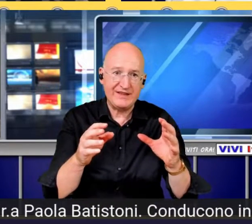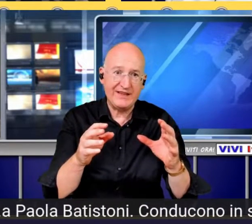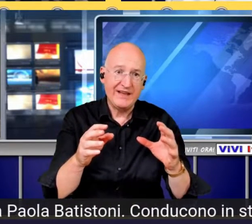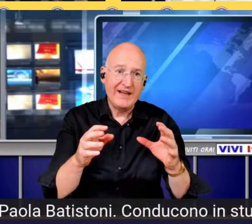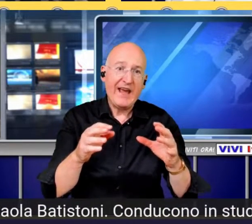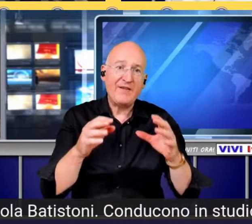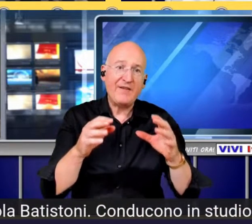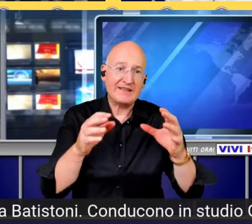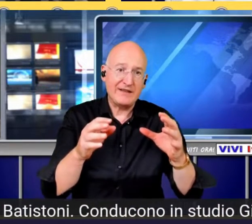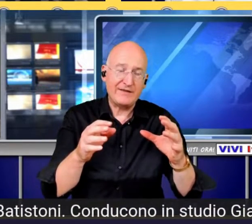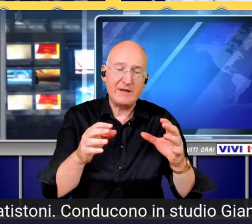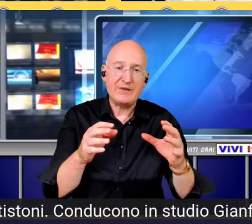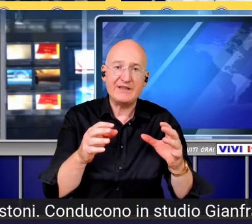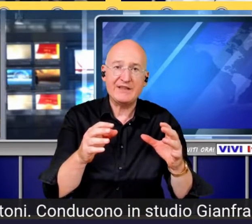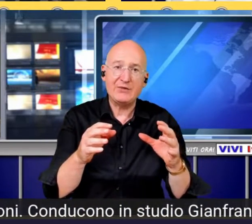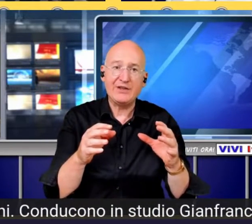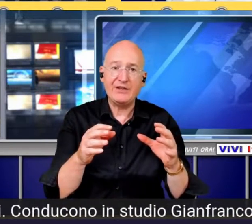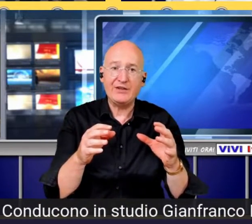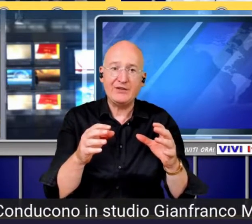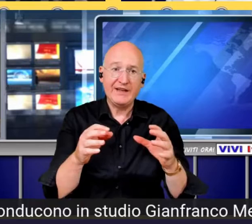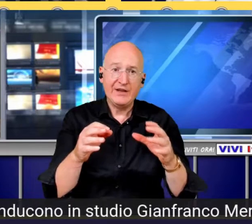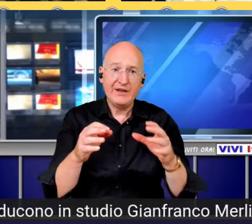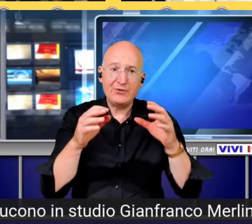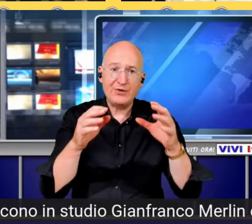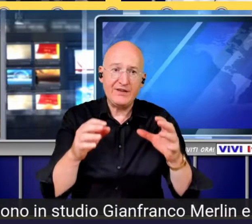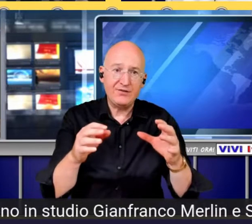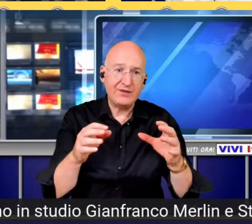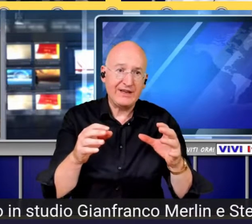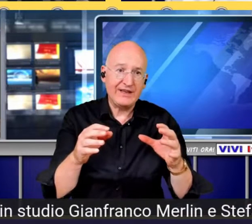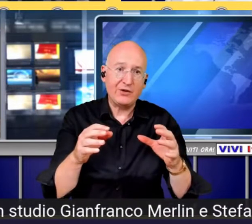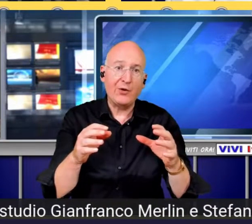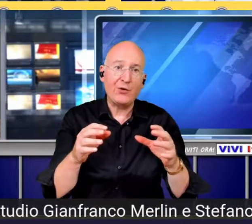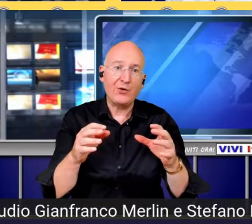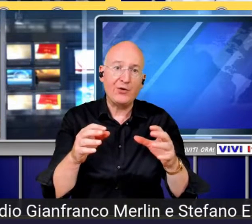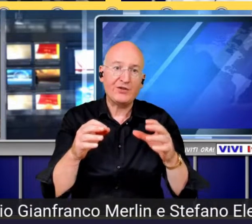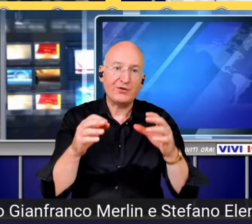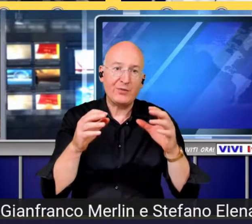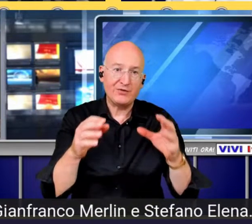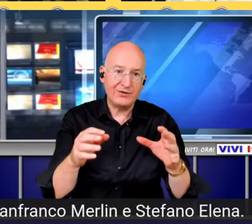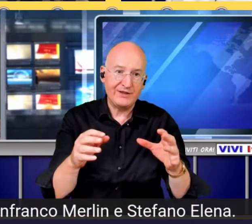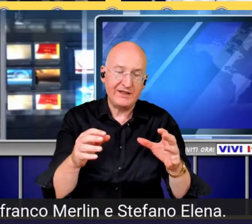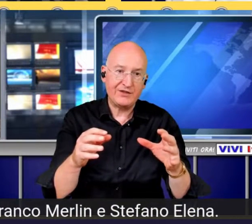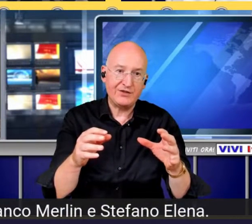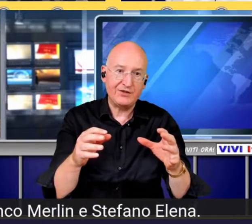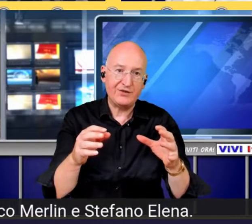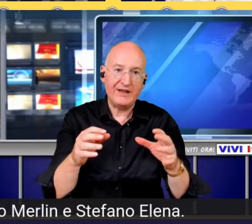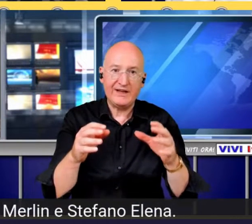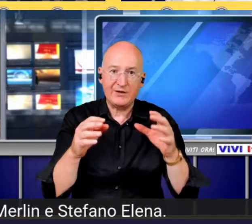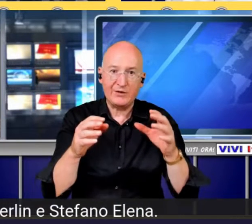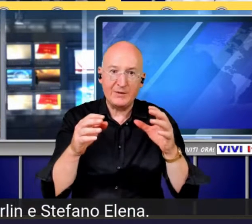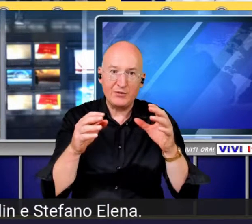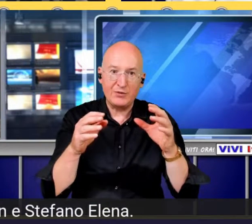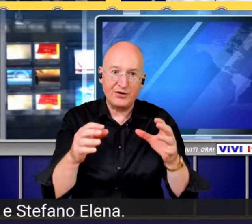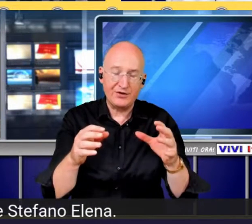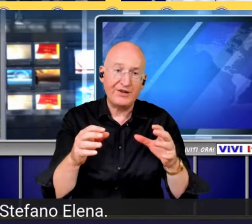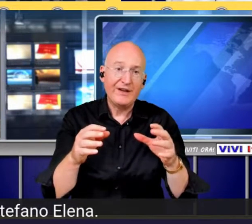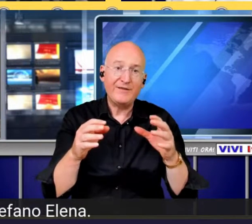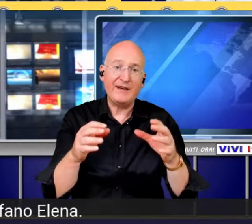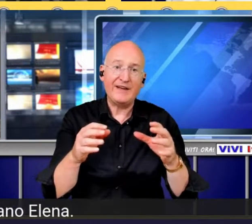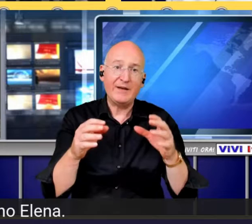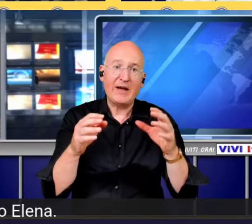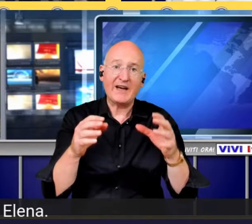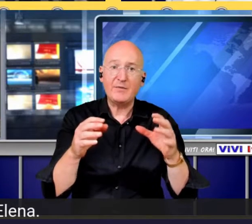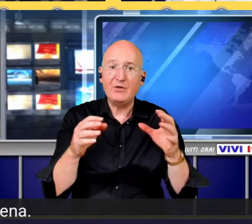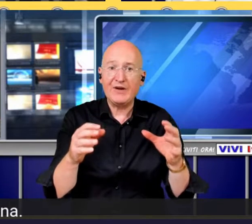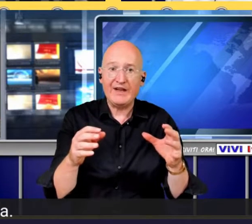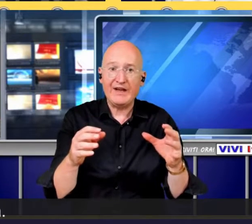uso civile, è facile fare il passettino ulteriore con uranio arricchito o con i sottoprodotti della fissione nucleare, come il plutonio,